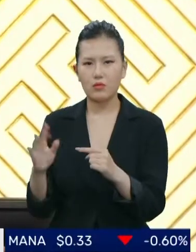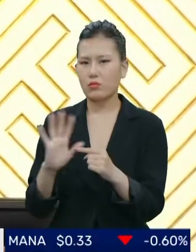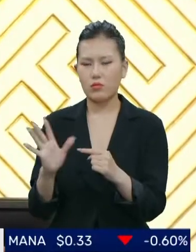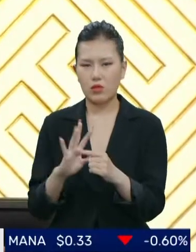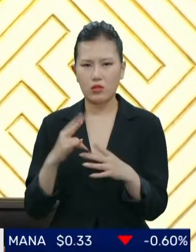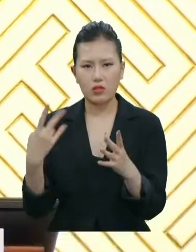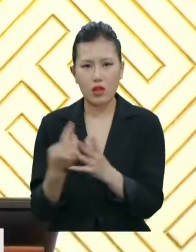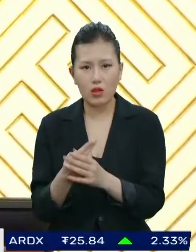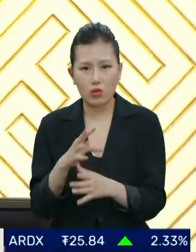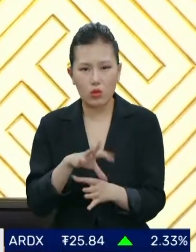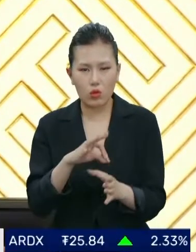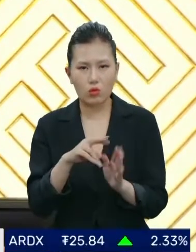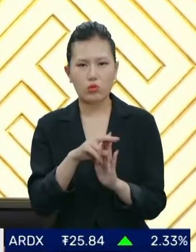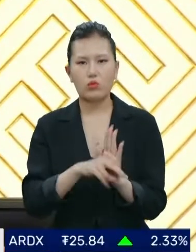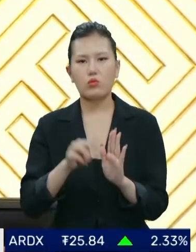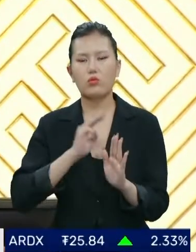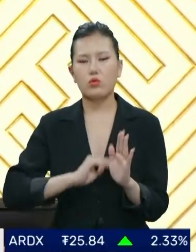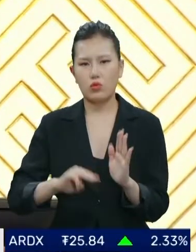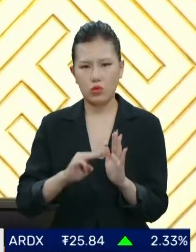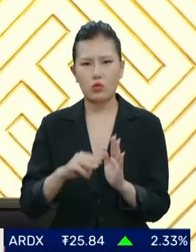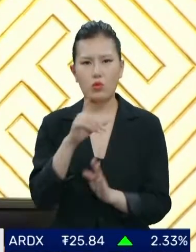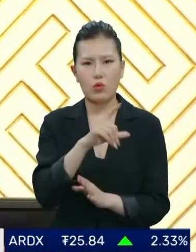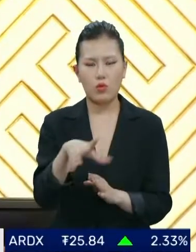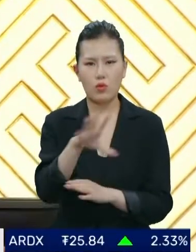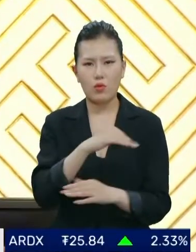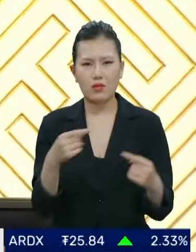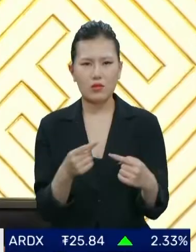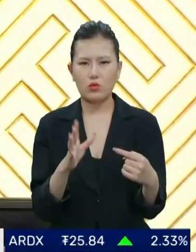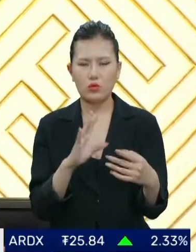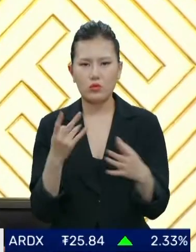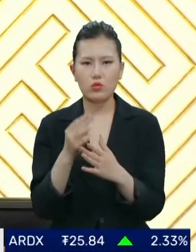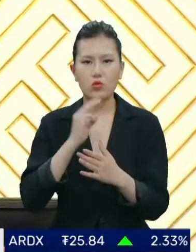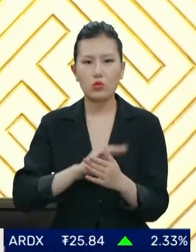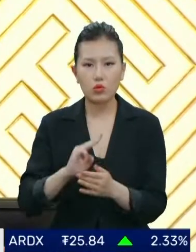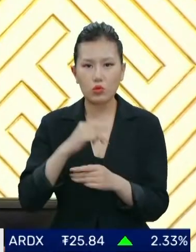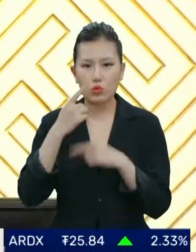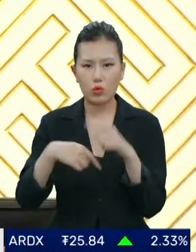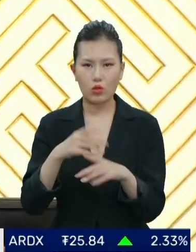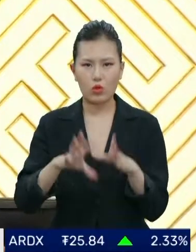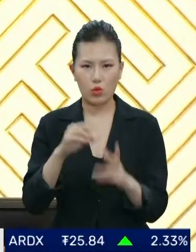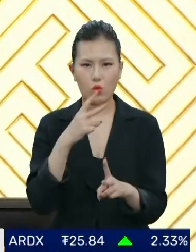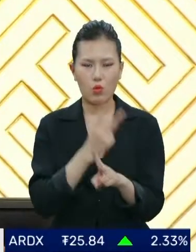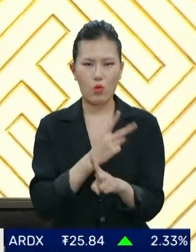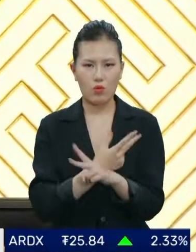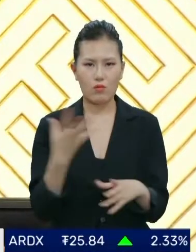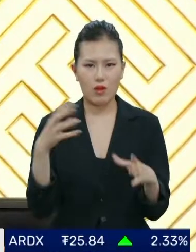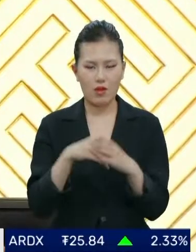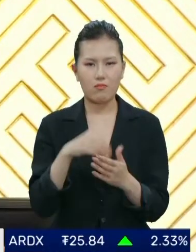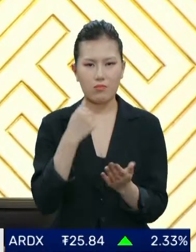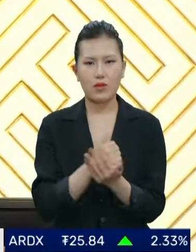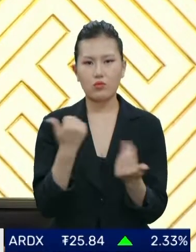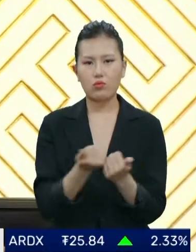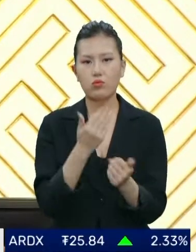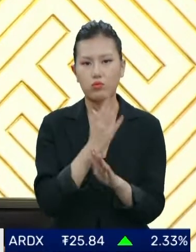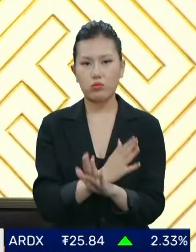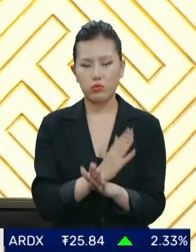боломжийг олгодог ийм холимог тогтолцоог сонгож өнөөдөр энэ сонгуулийн хуулиндаа суулгаж баталгаажуулж байна. Ийм